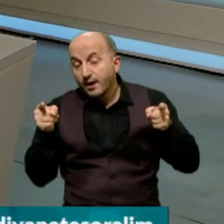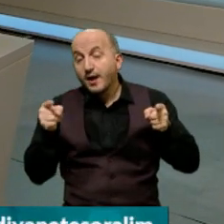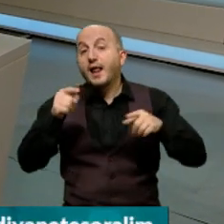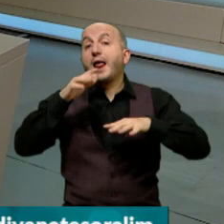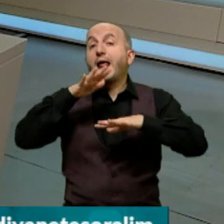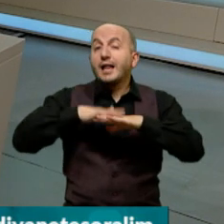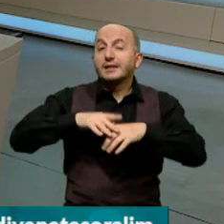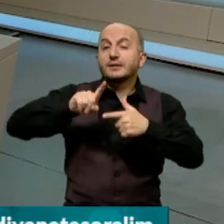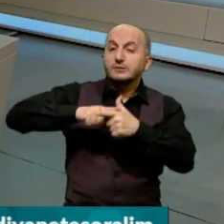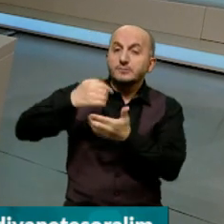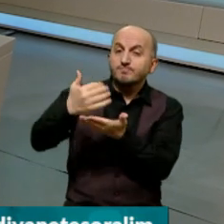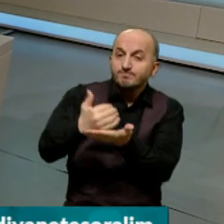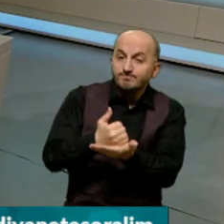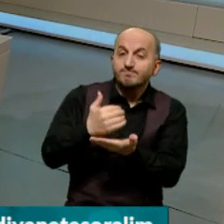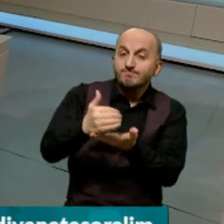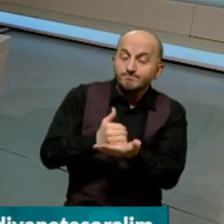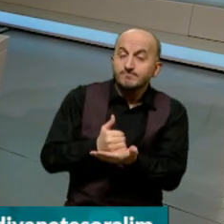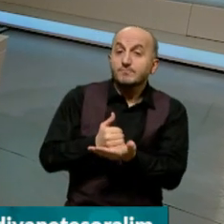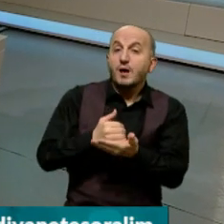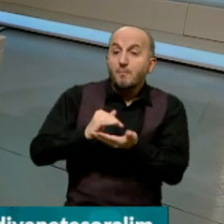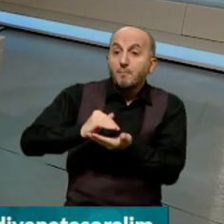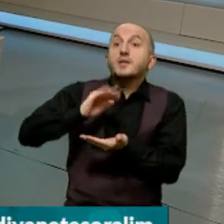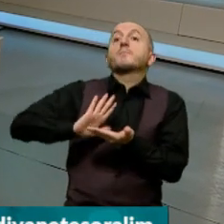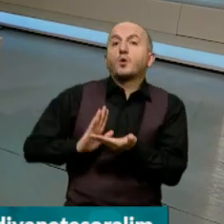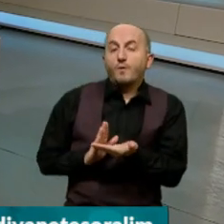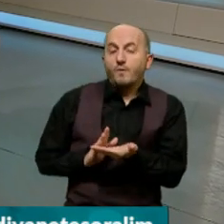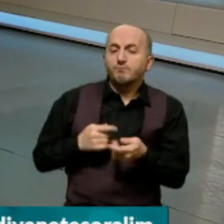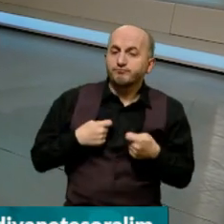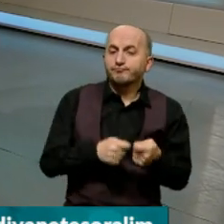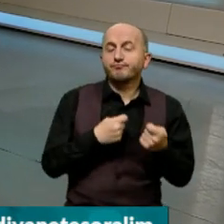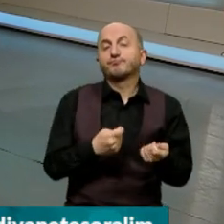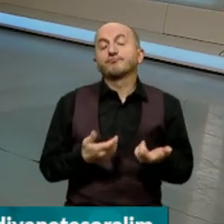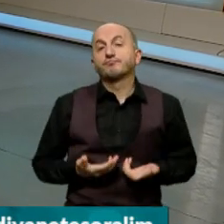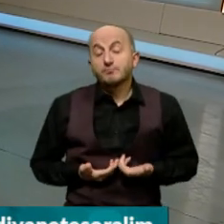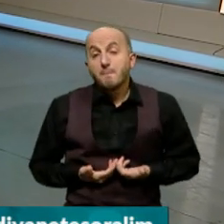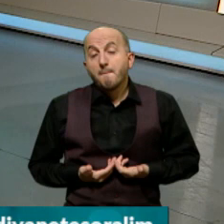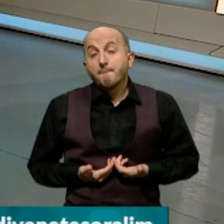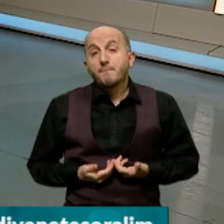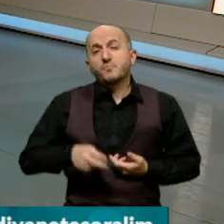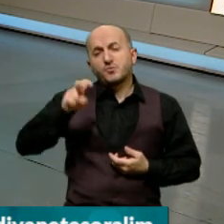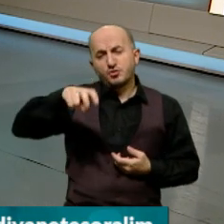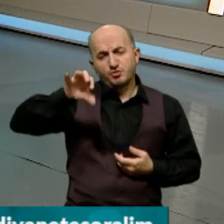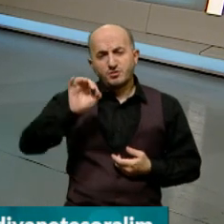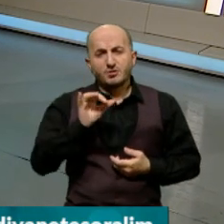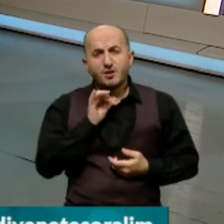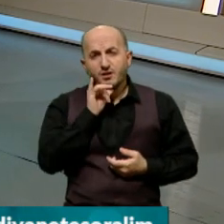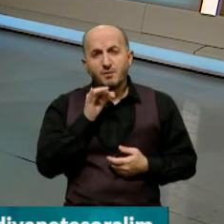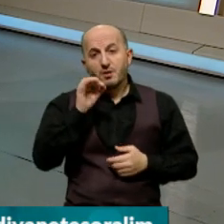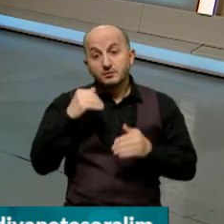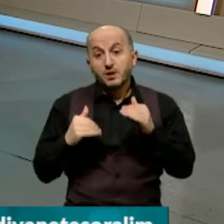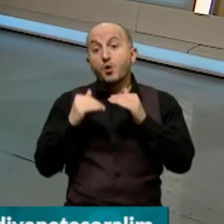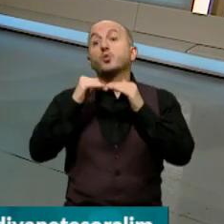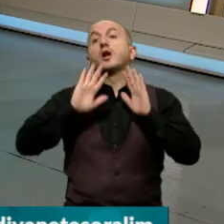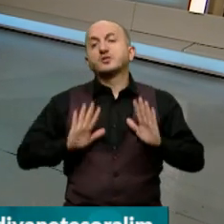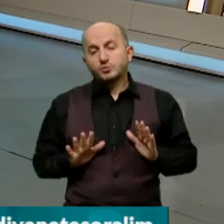eldeki kira gelirleri de bir birikime, işte az önce söylediğimiz gibi bir 80 gram altına ulaşmıyorsa,